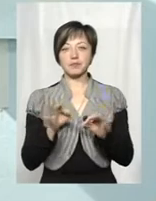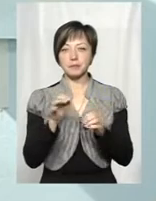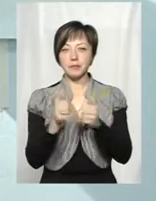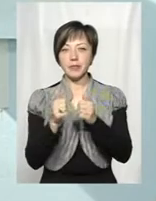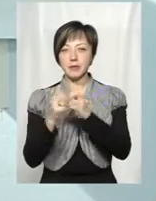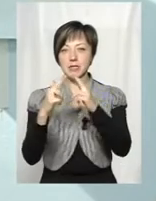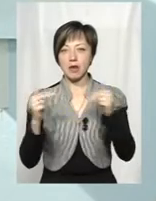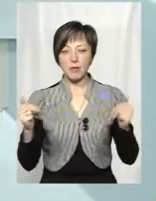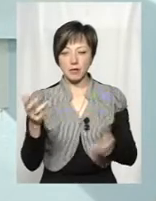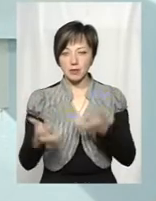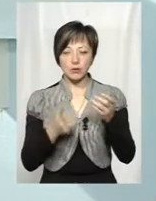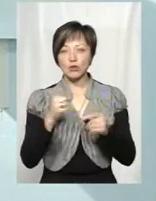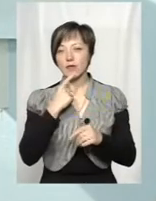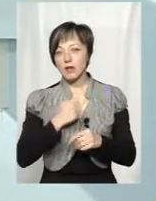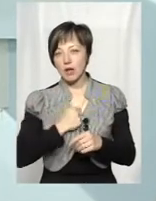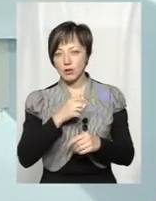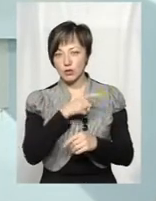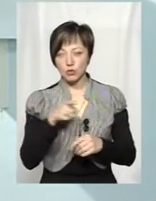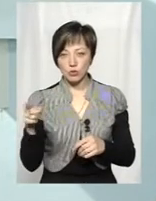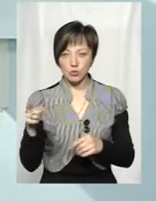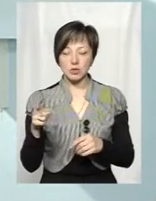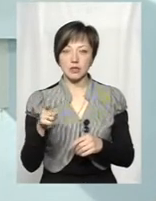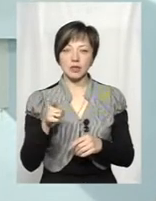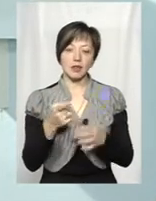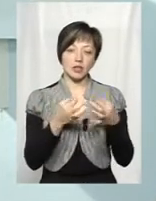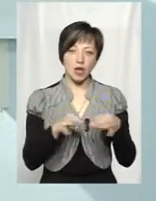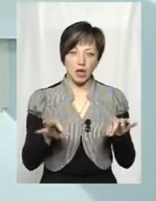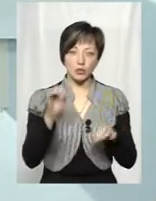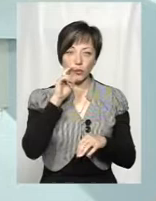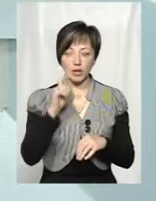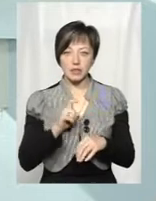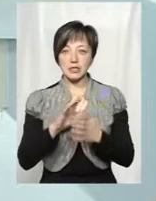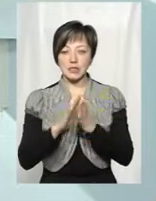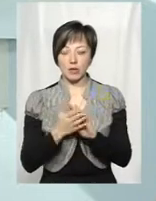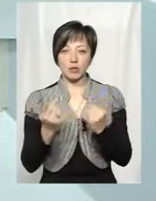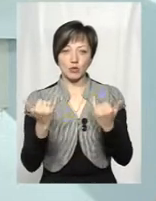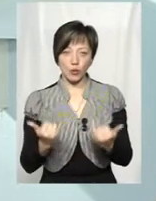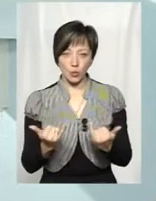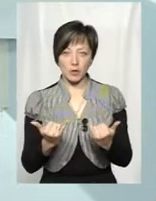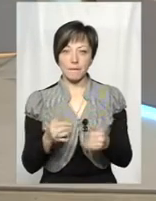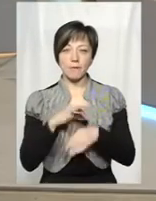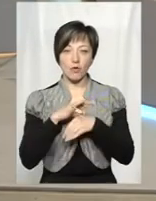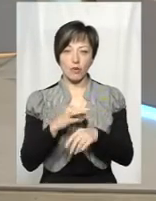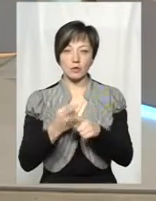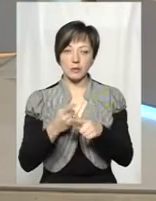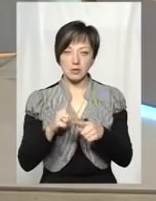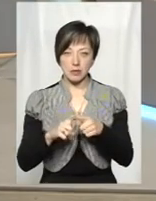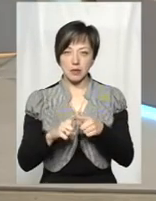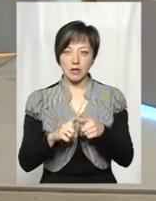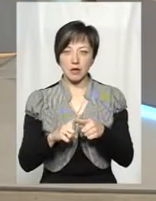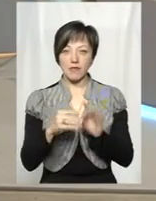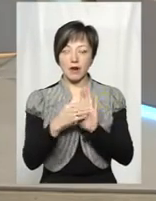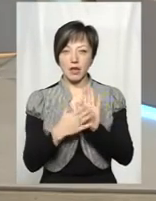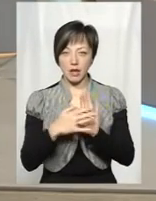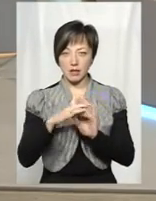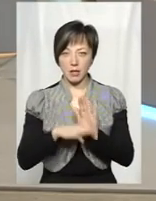руки в археологів, що в Радянському Союзі, що за часів Незалежної України. Станом на сьогодні ми проводимо це в реєстр. Ну,